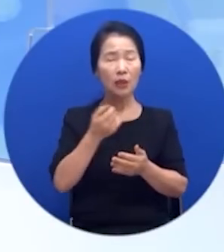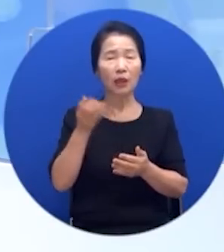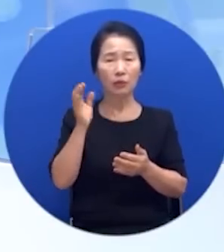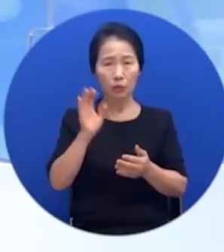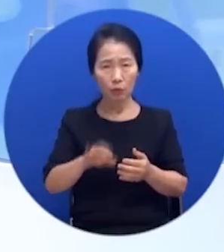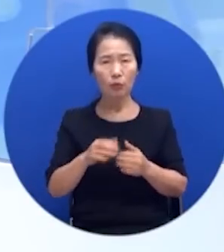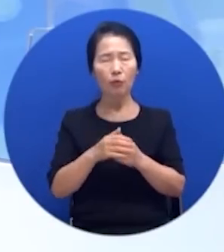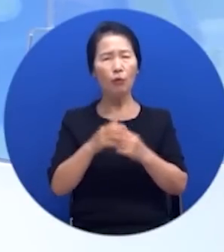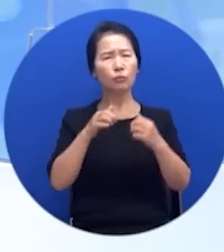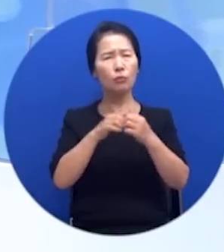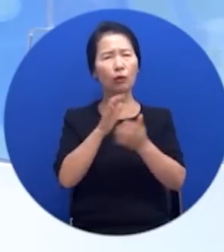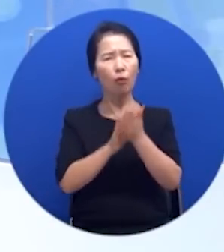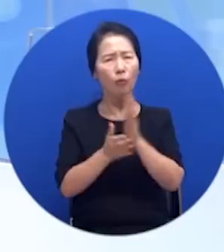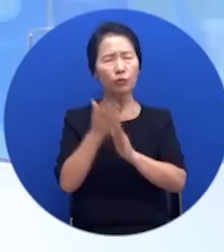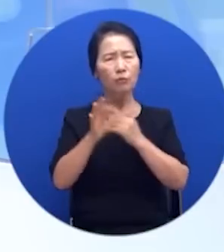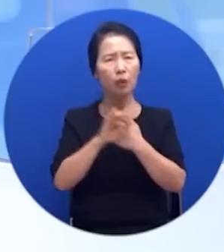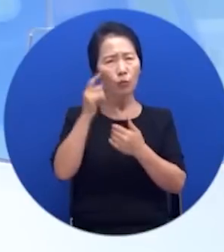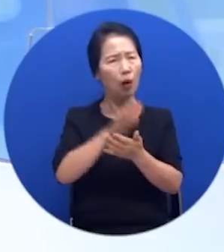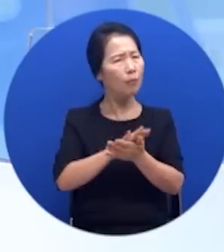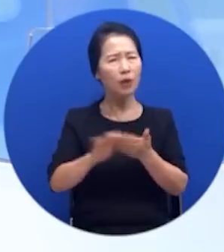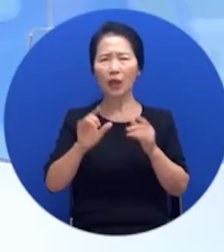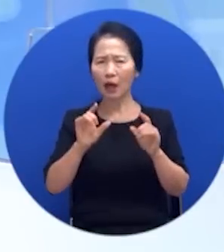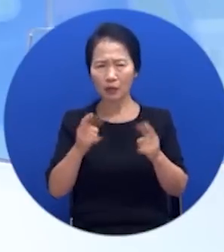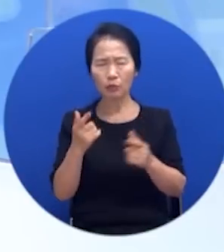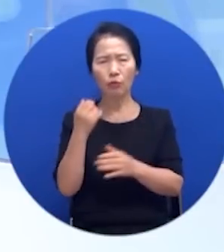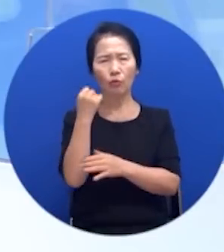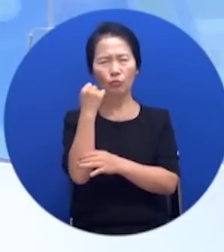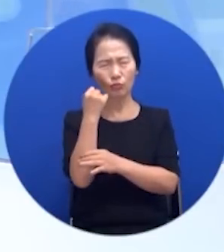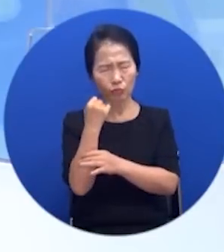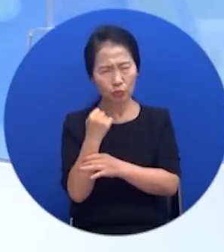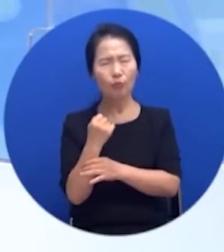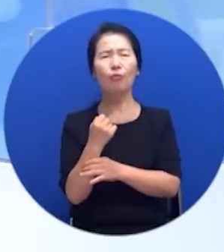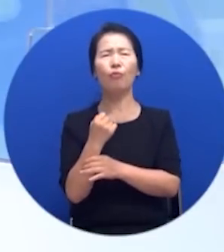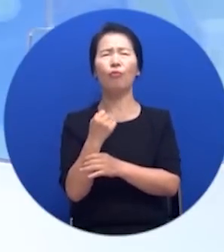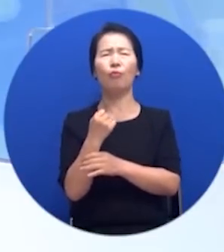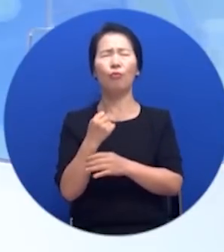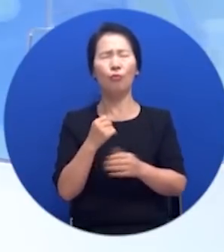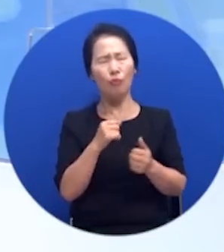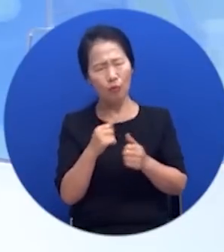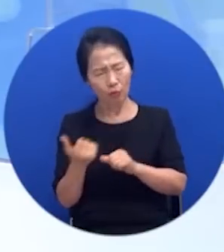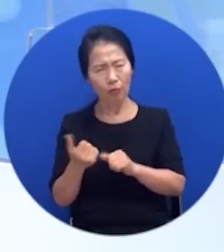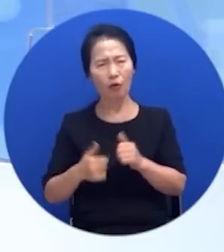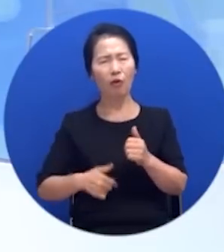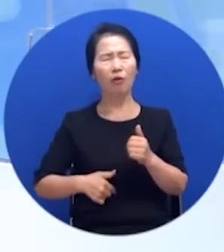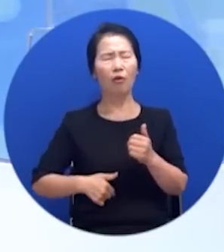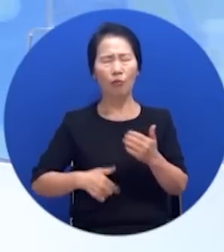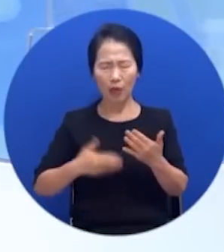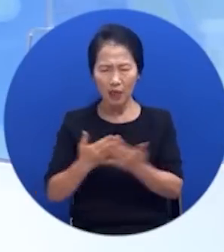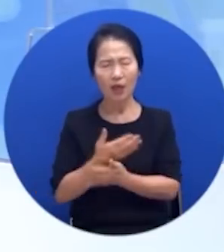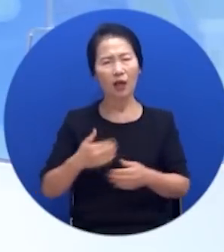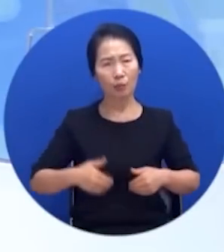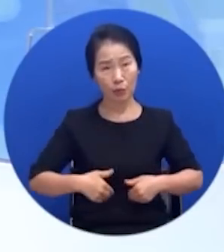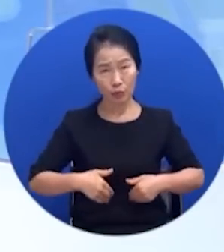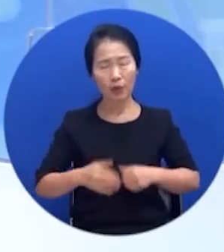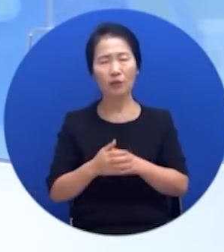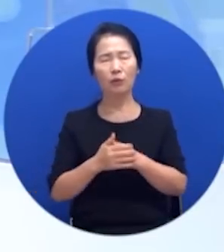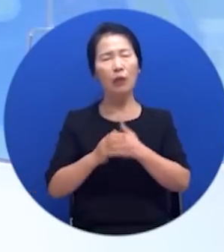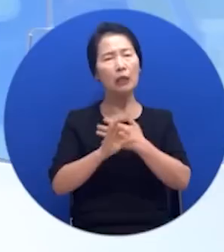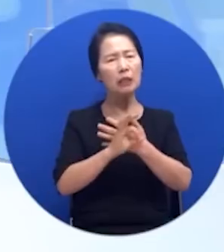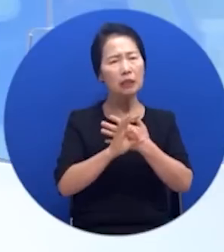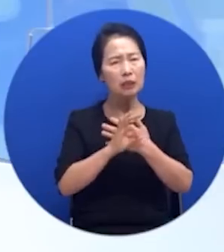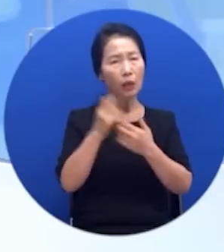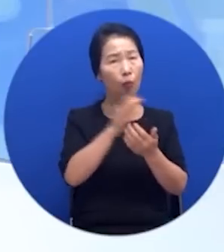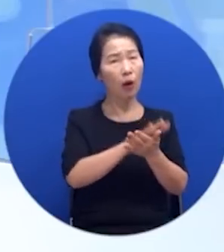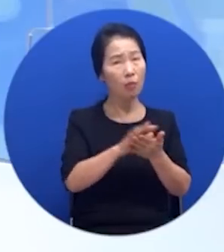전쟁이 없는 것이 아니고 죽어지고 썩어지고 미랄이 되는 것인데, 다들 일시적인 화평만을 원하기에